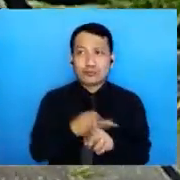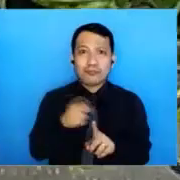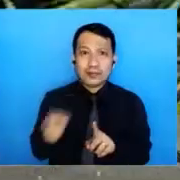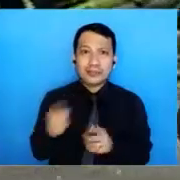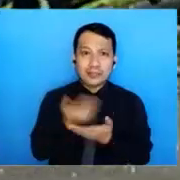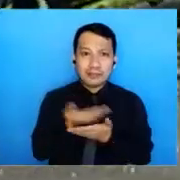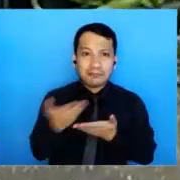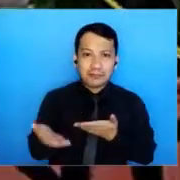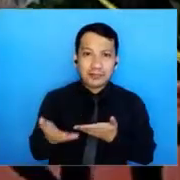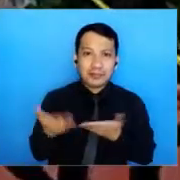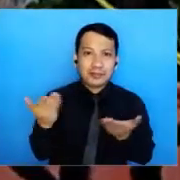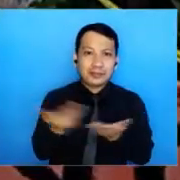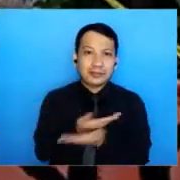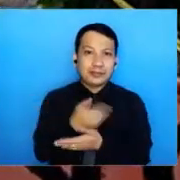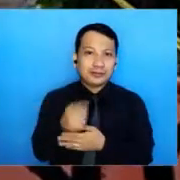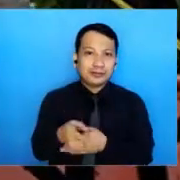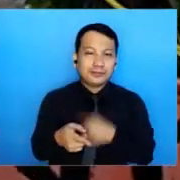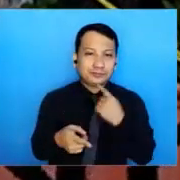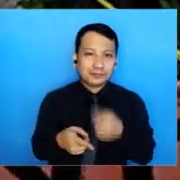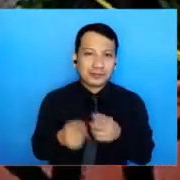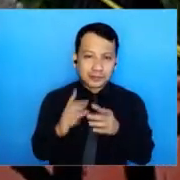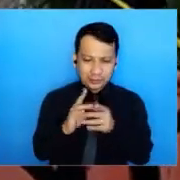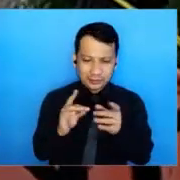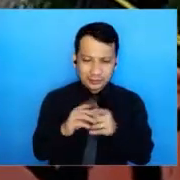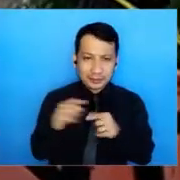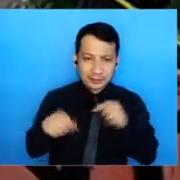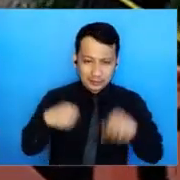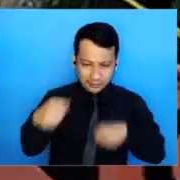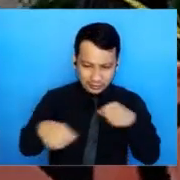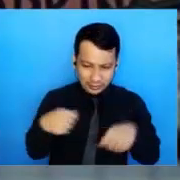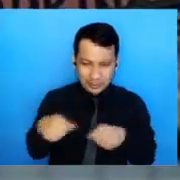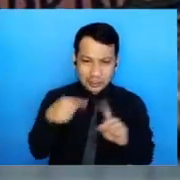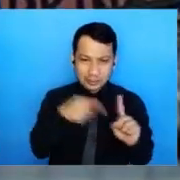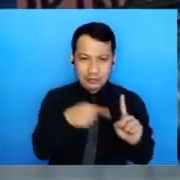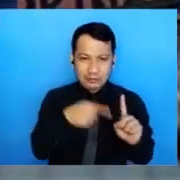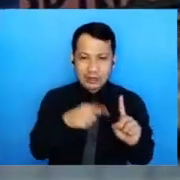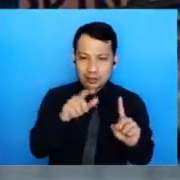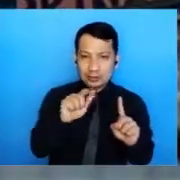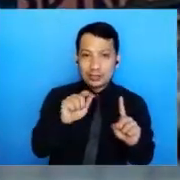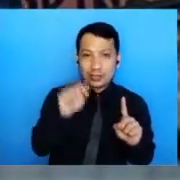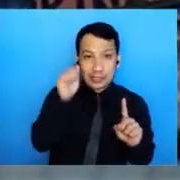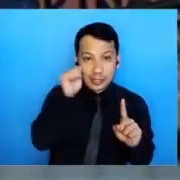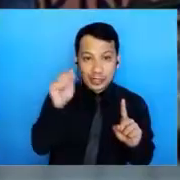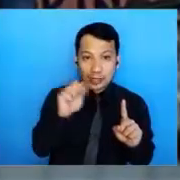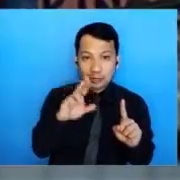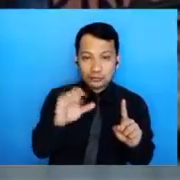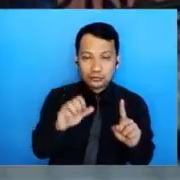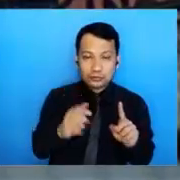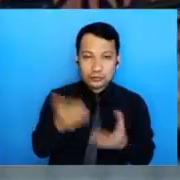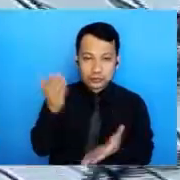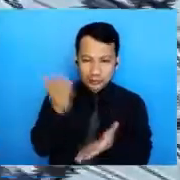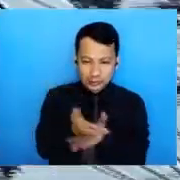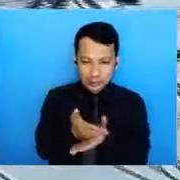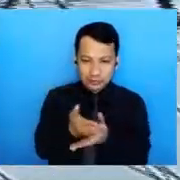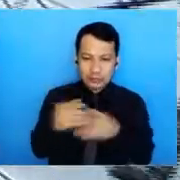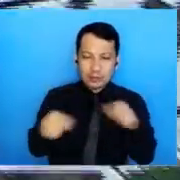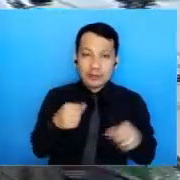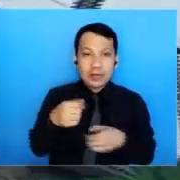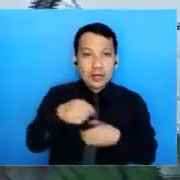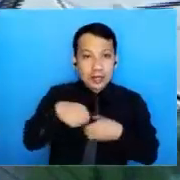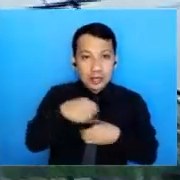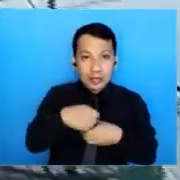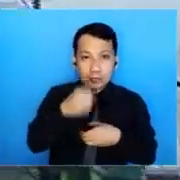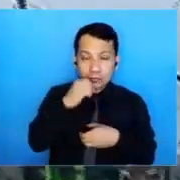ang sasakyan. Kwento ng sidecar rider na si Arturo, saktong huminto siya sa pamamasada para magkape nang mapansin